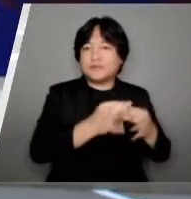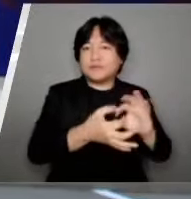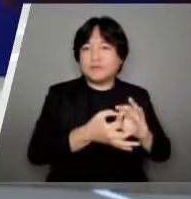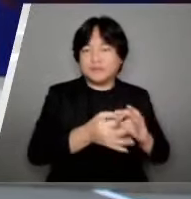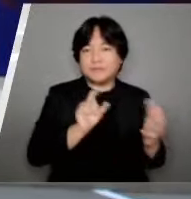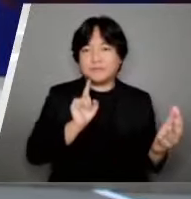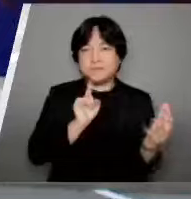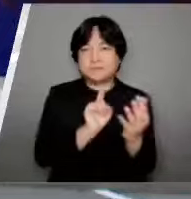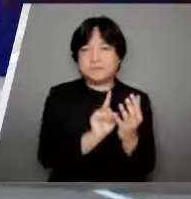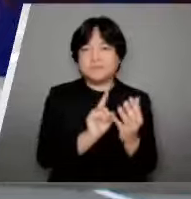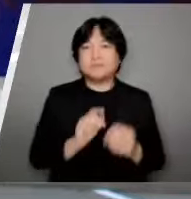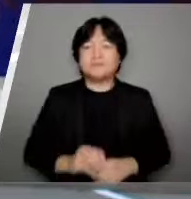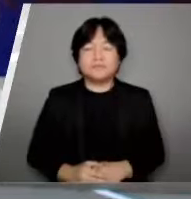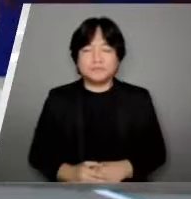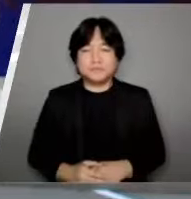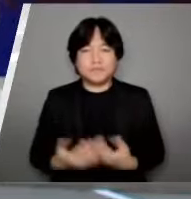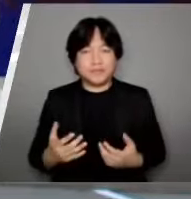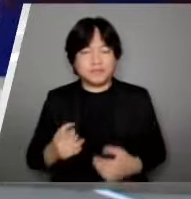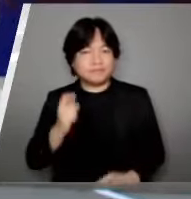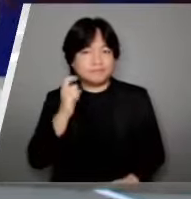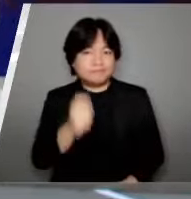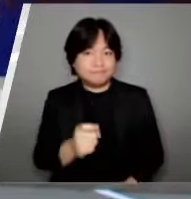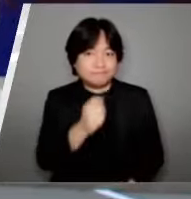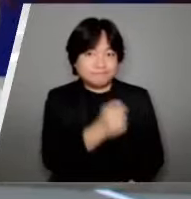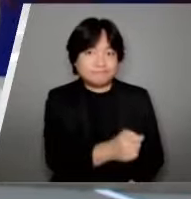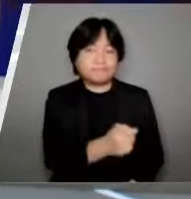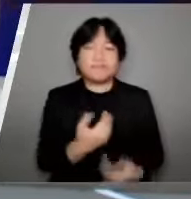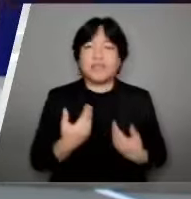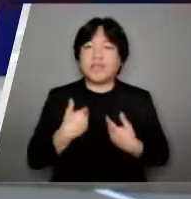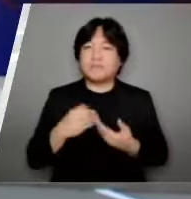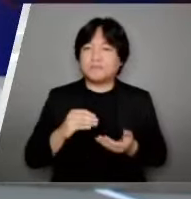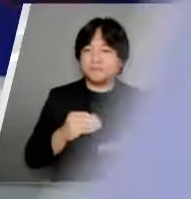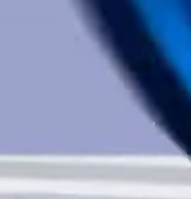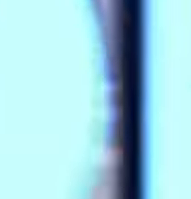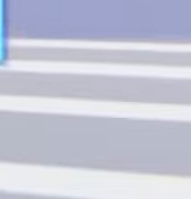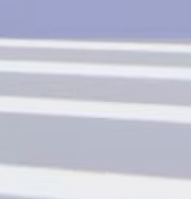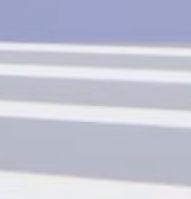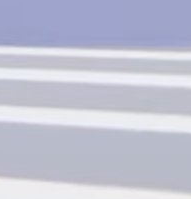tumanggap ng parangal at cash gift. Saksi si Ivan Mayrina.